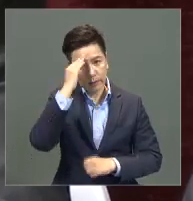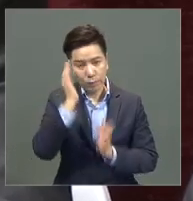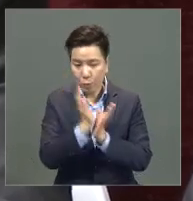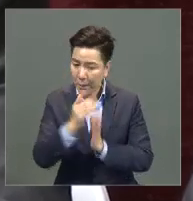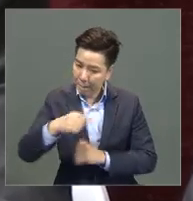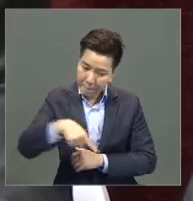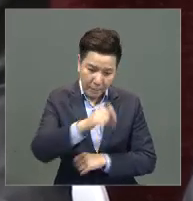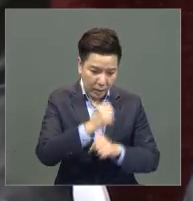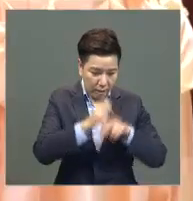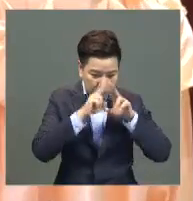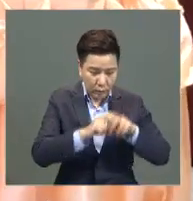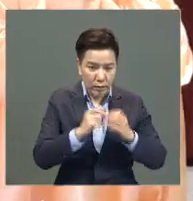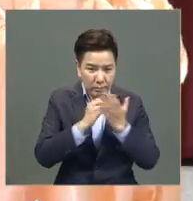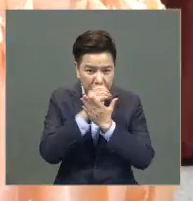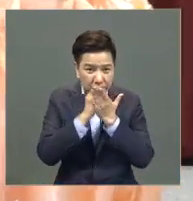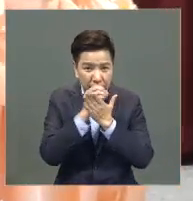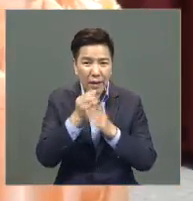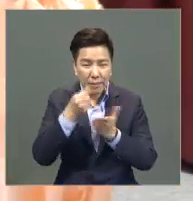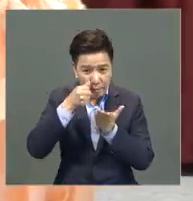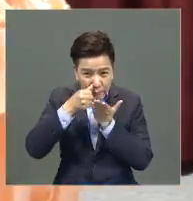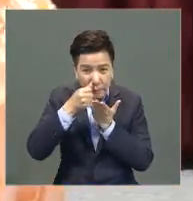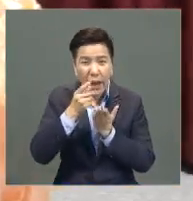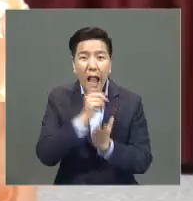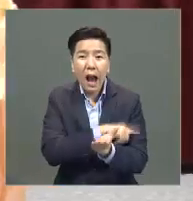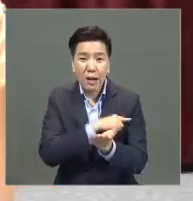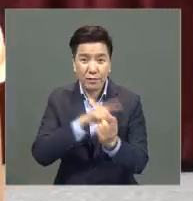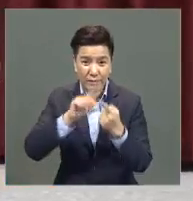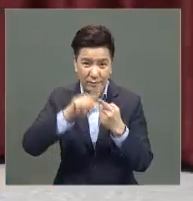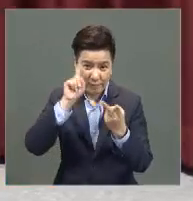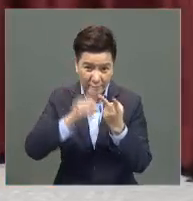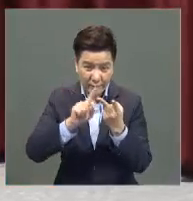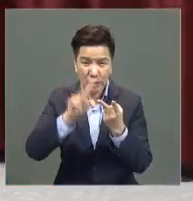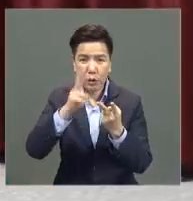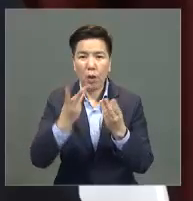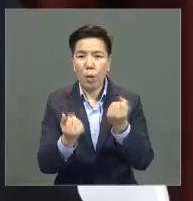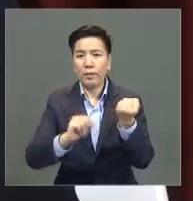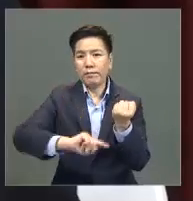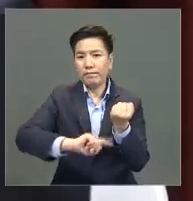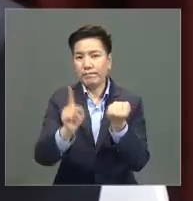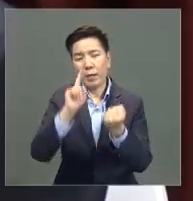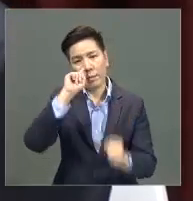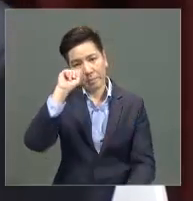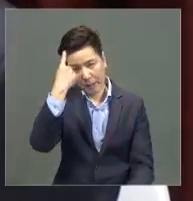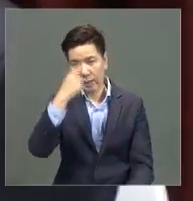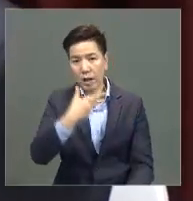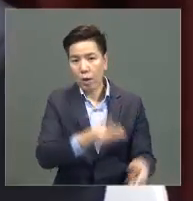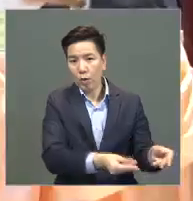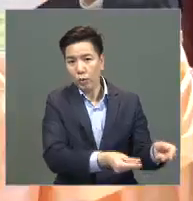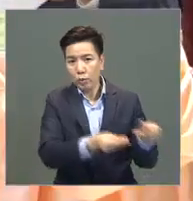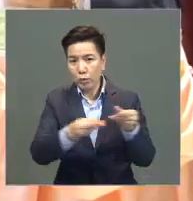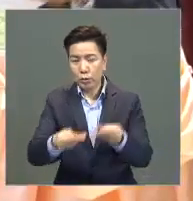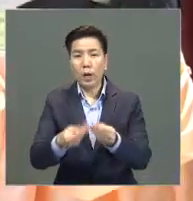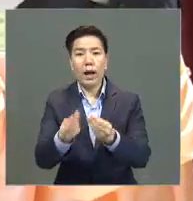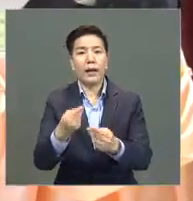ไปสอบสวนเรื่องของสารโคเคนในร่างกายของนายบอสแล้วก็อีกเรื่องนึงก็คือเรื่องของความเร็วรถอีกครั้งจากนั้นให้ส่งน